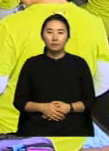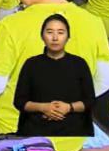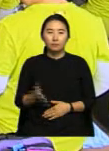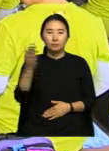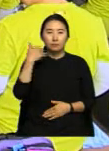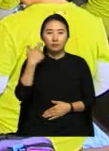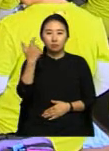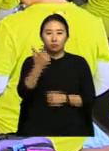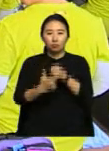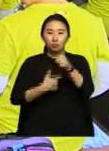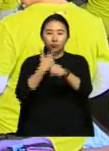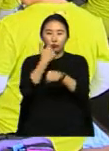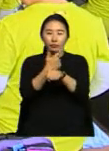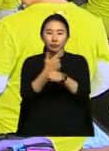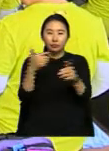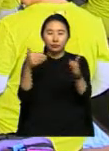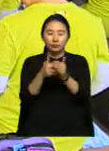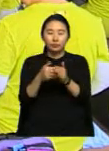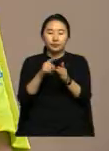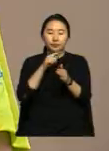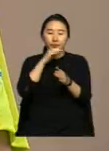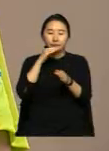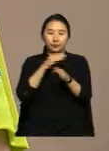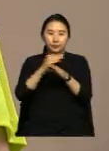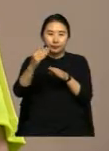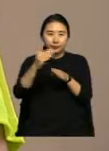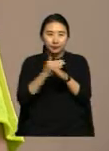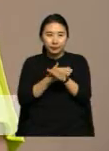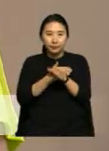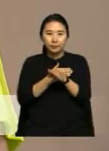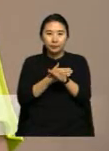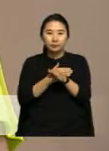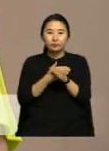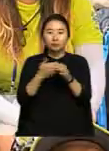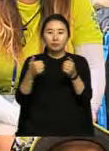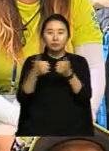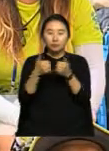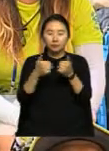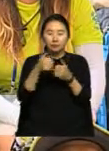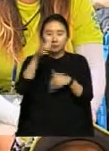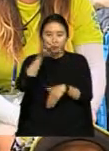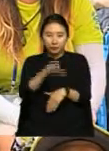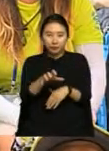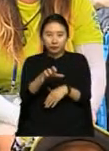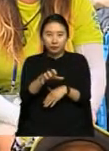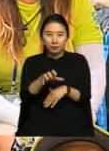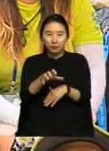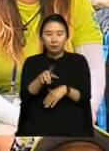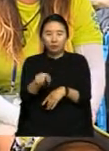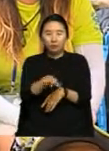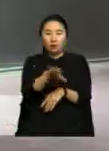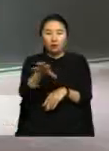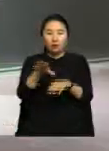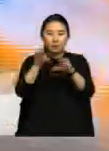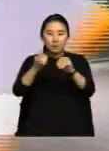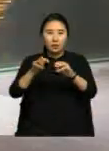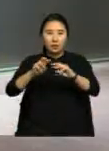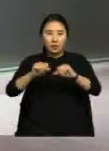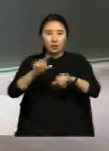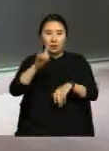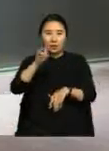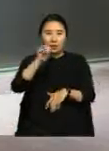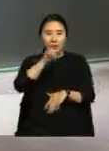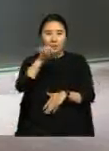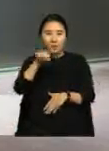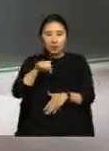지난 66년 동안 담 반도를 남북으로 갈라 놓은 비무장지대 분단과 냉전의 상징이자 금단의 땅인 dmg